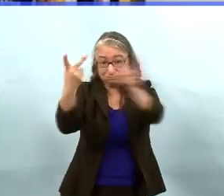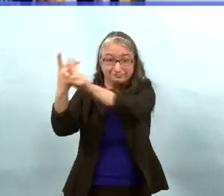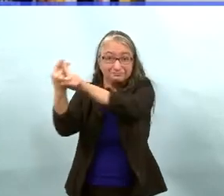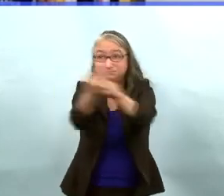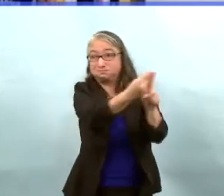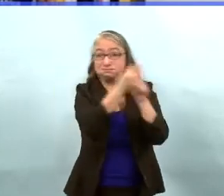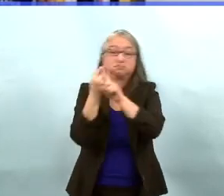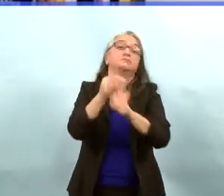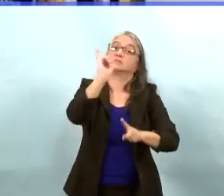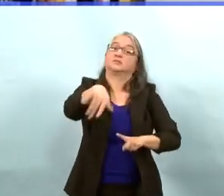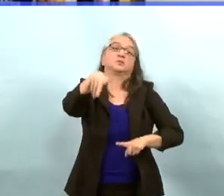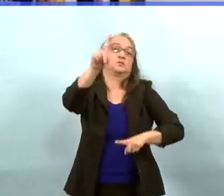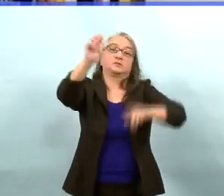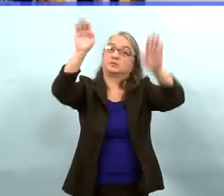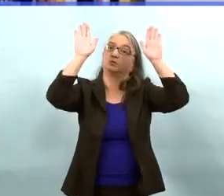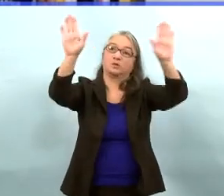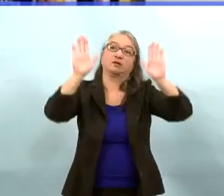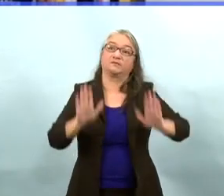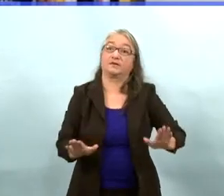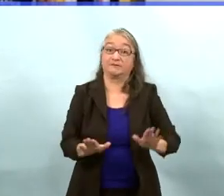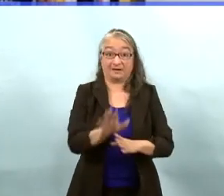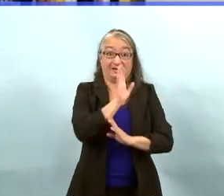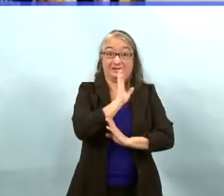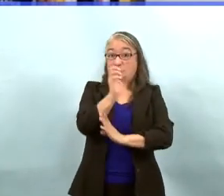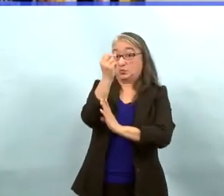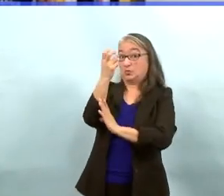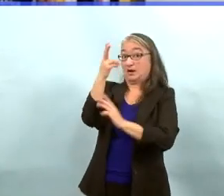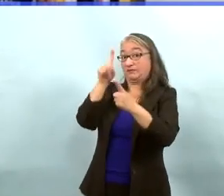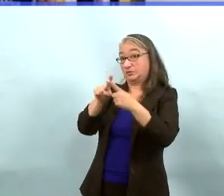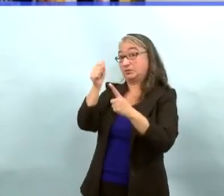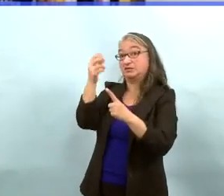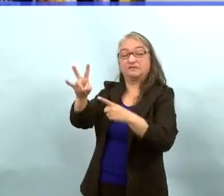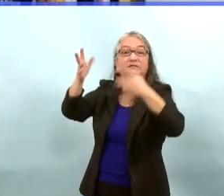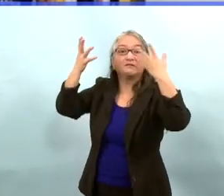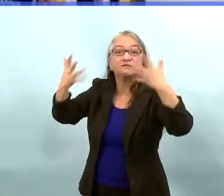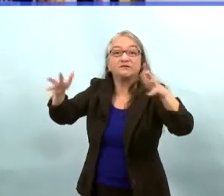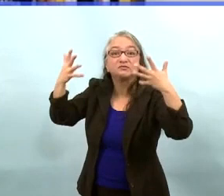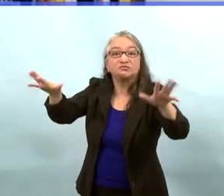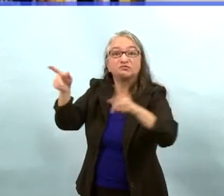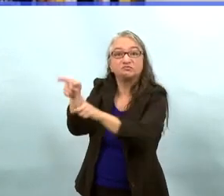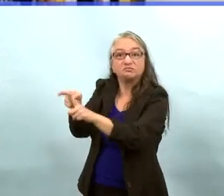élevés, comme dans les autres groupes d'âge, non seulement pour protéger les enfants, mais aussi pour protéger tout le monde.